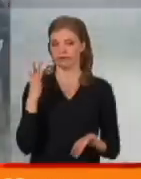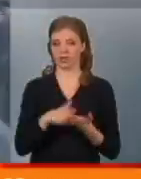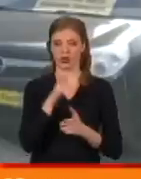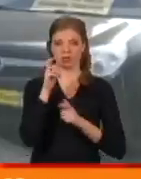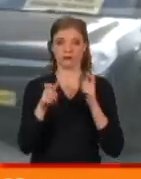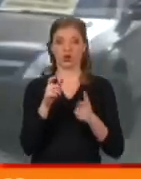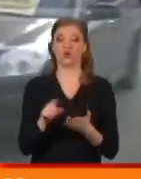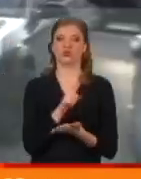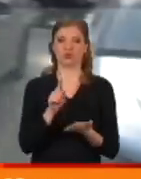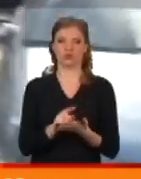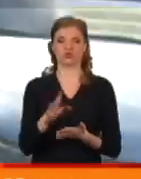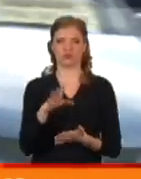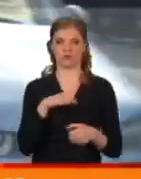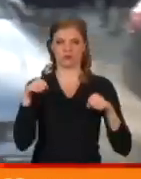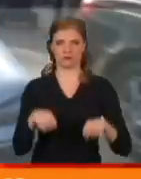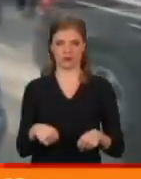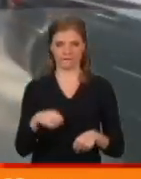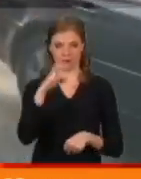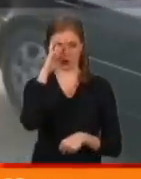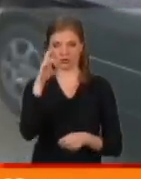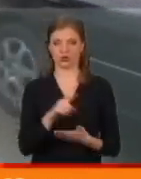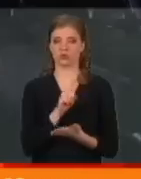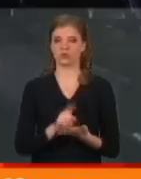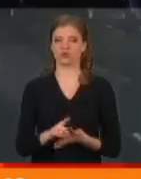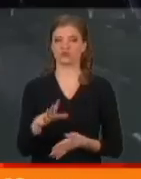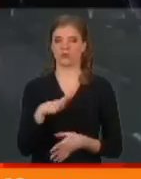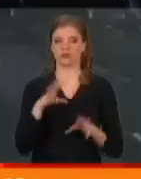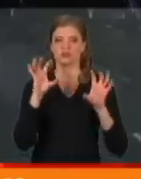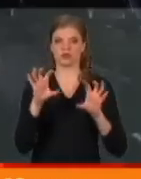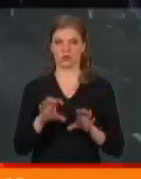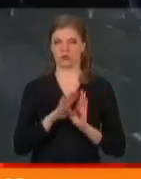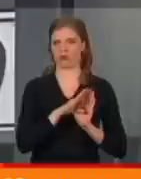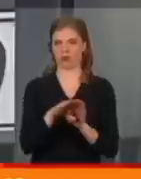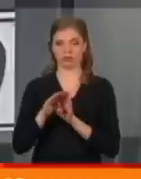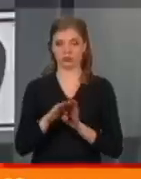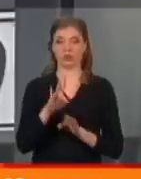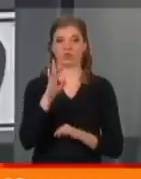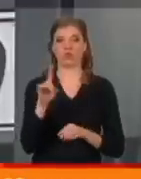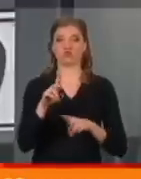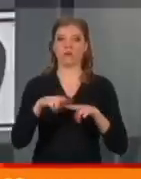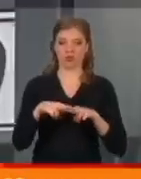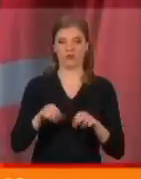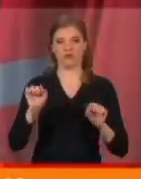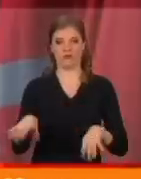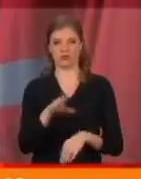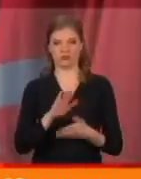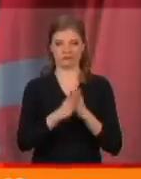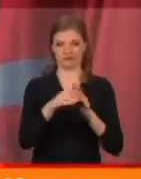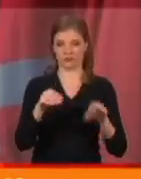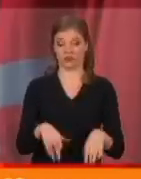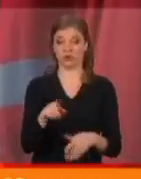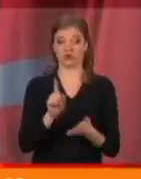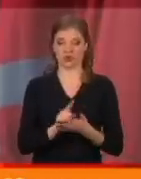То есть должно быть правовое государство, должно быть закон один для всех, но чтобы кум мог все порешать. Мы должны измениться в